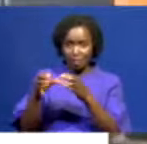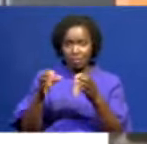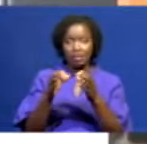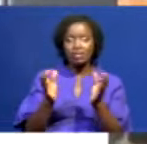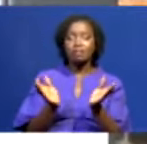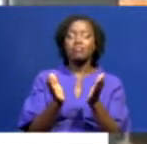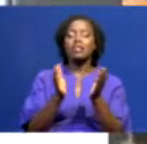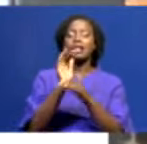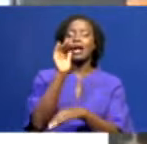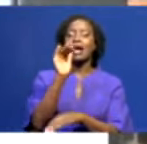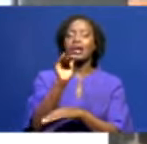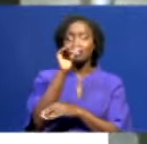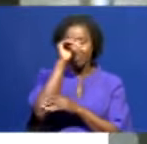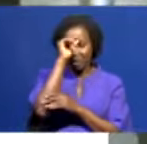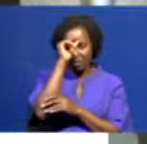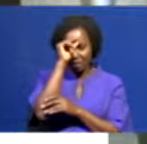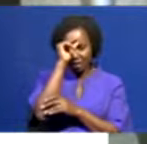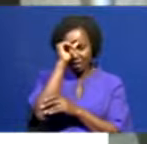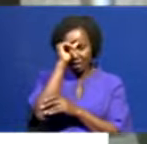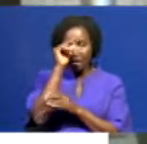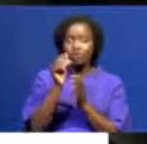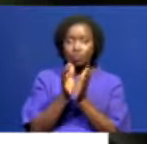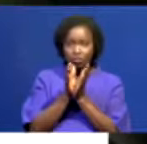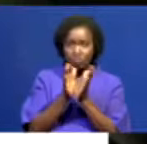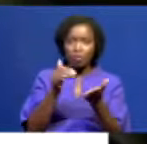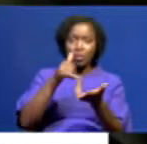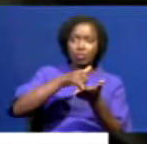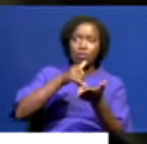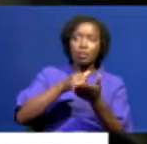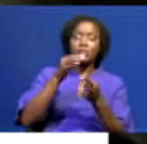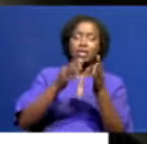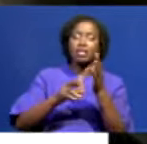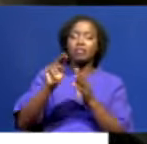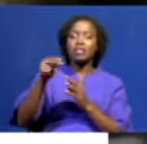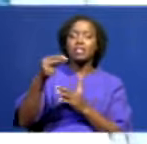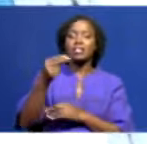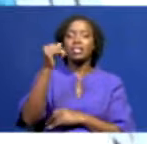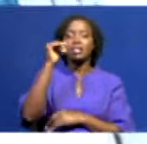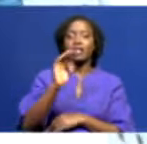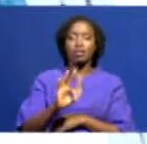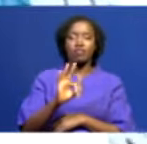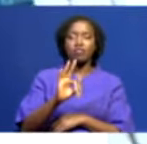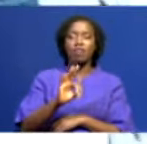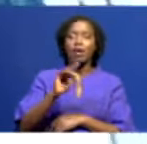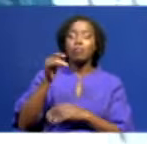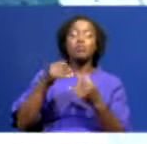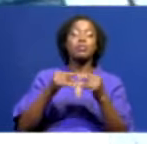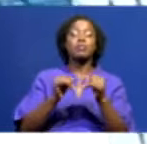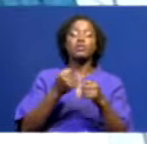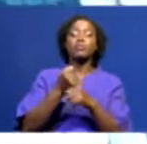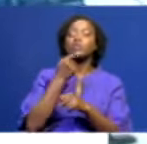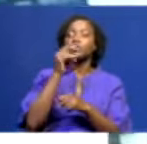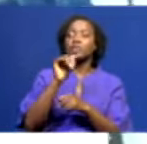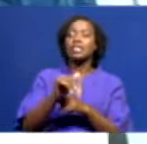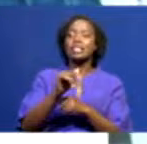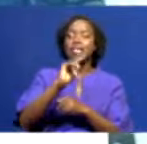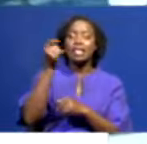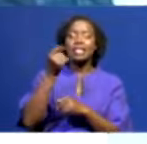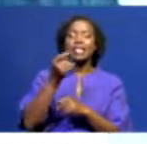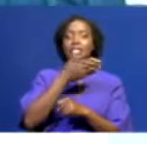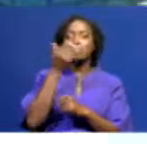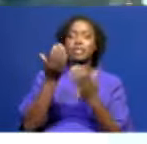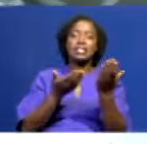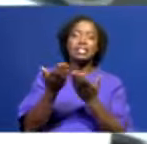serikali kushirikisha umma inapoimarisha malipo ya bima ya kitaifa ya NHIF kuhakikisha kwamba Wakenya wanapata huduma